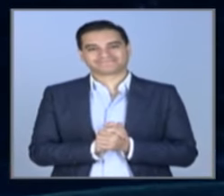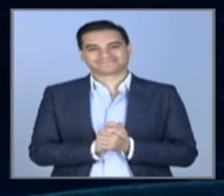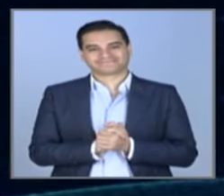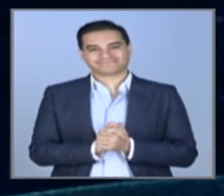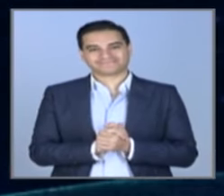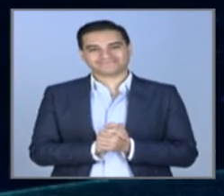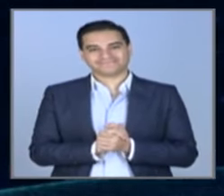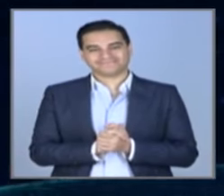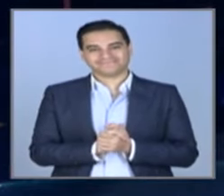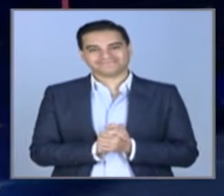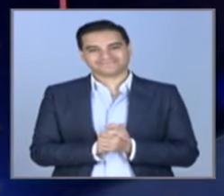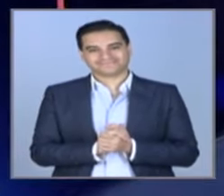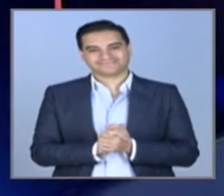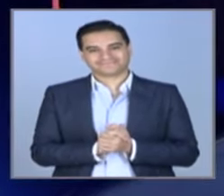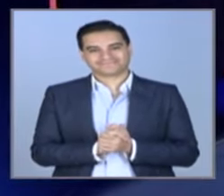تحت الضغط.